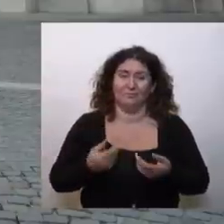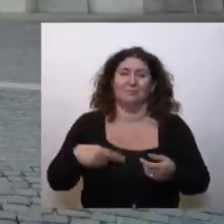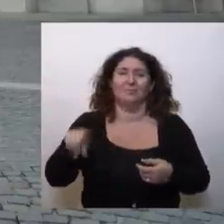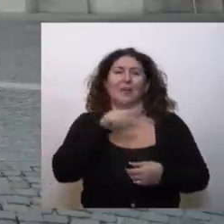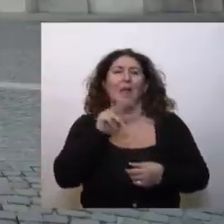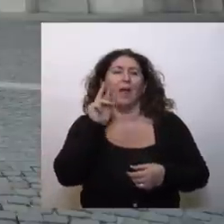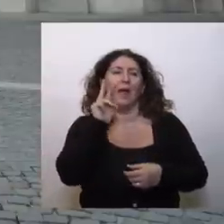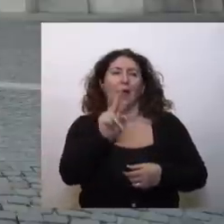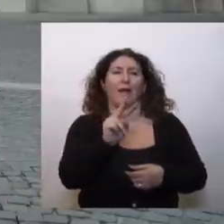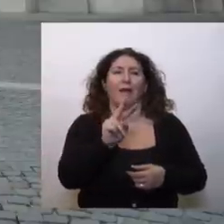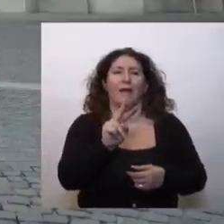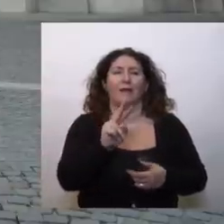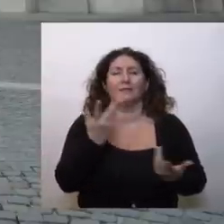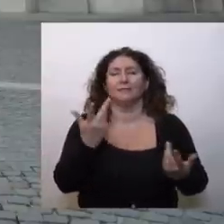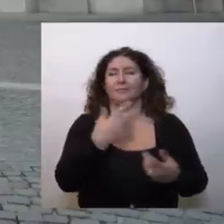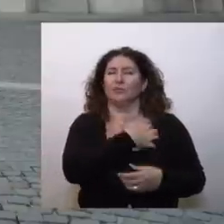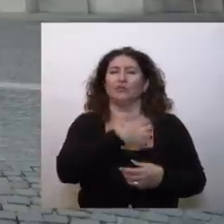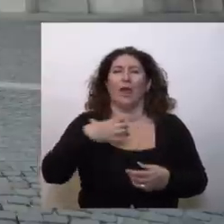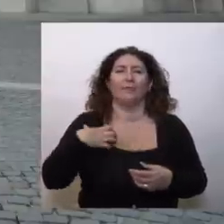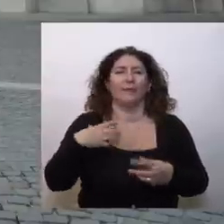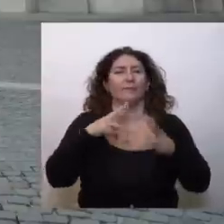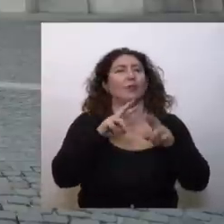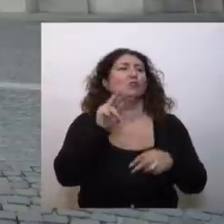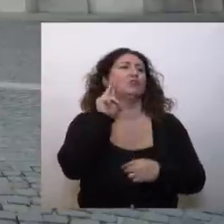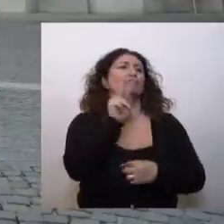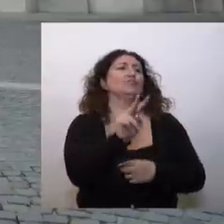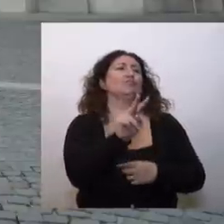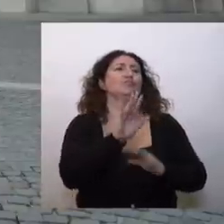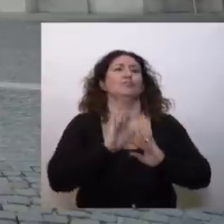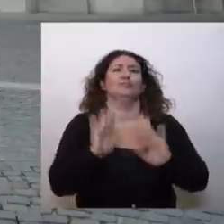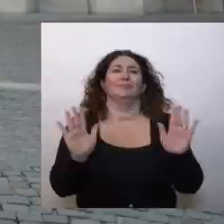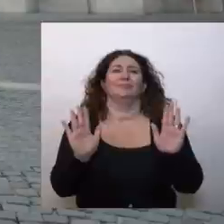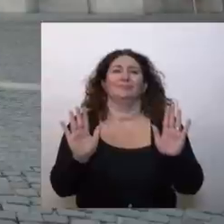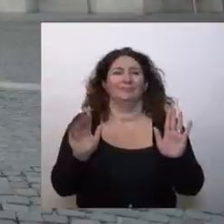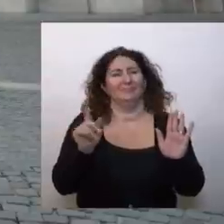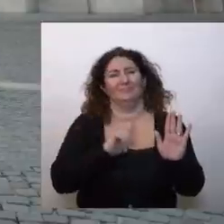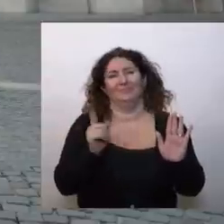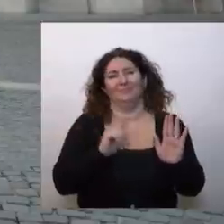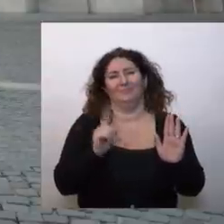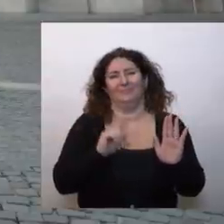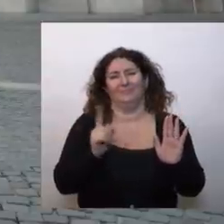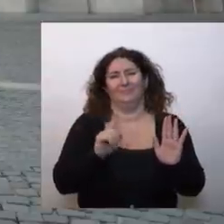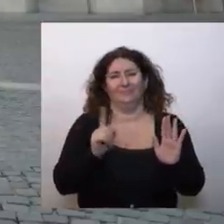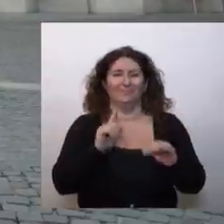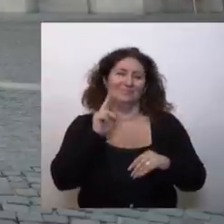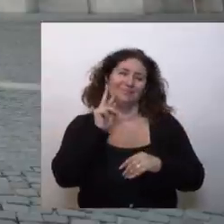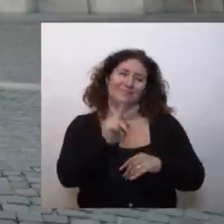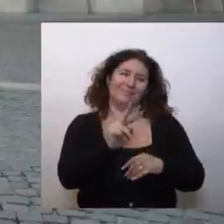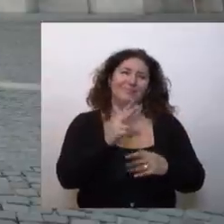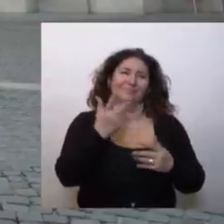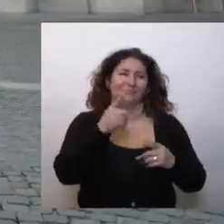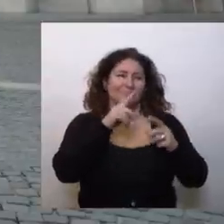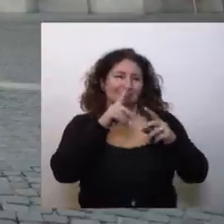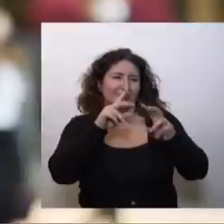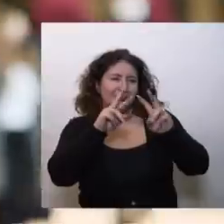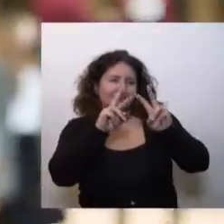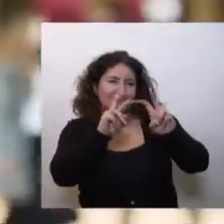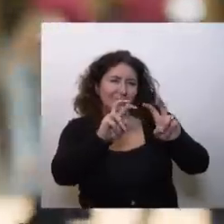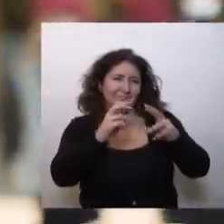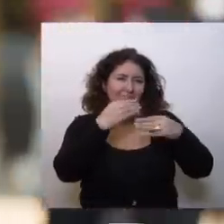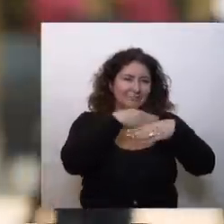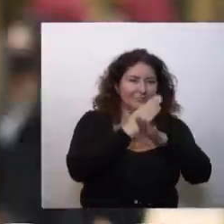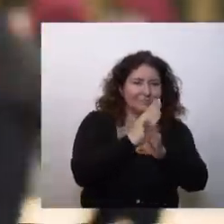vedere tecnico-scientifico, analitico, che cerca di analizzare, di scomporre, di